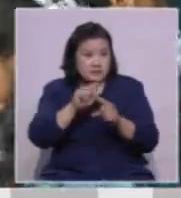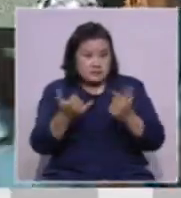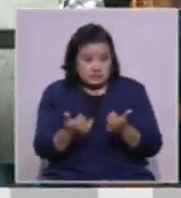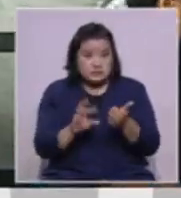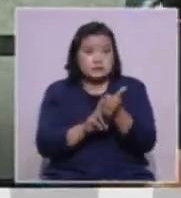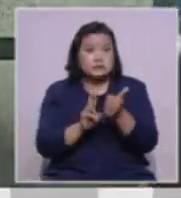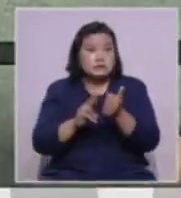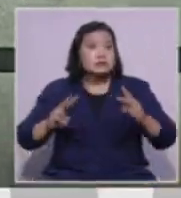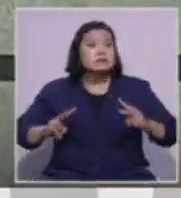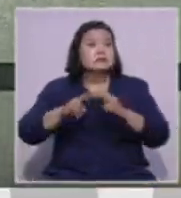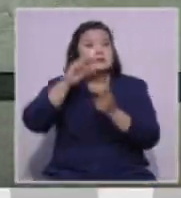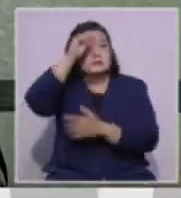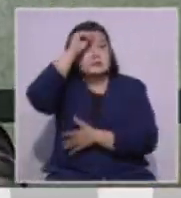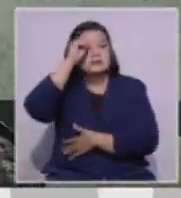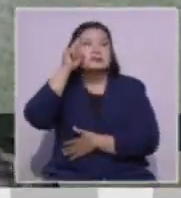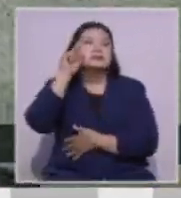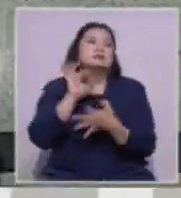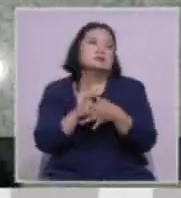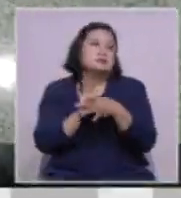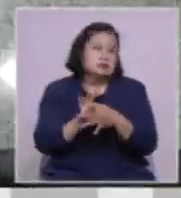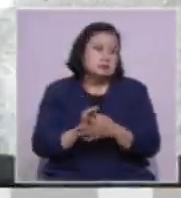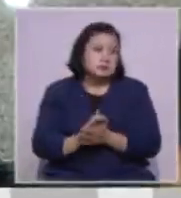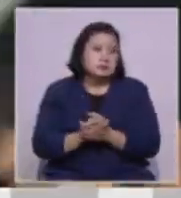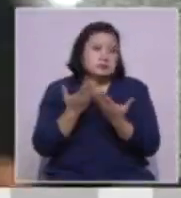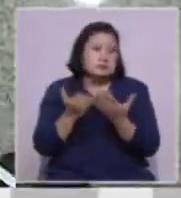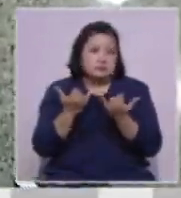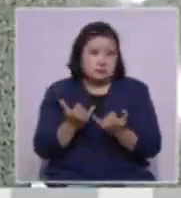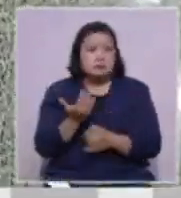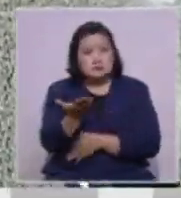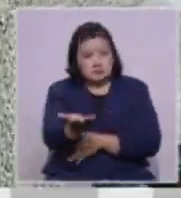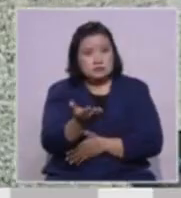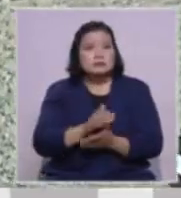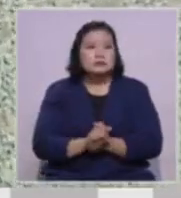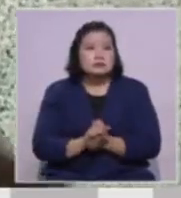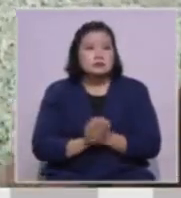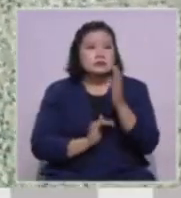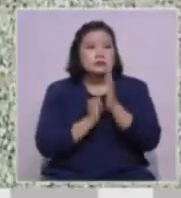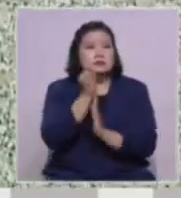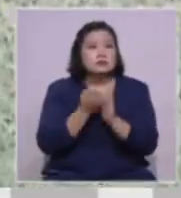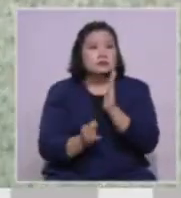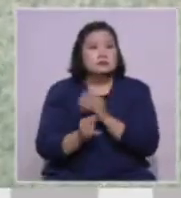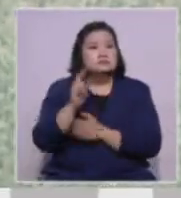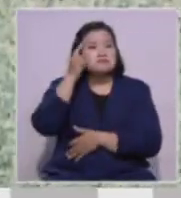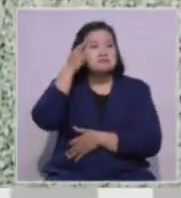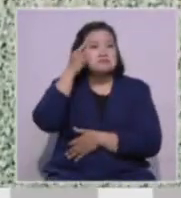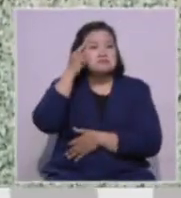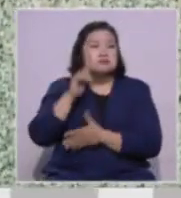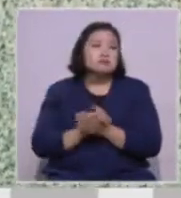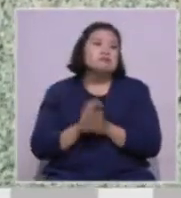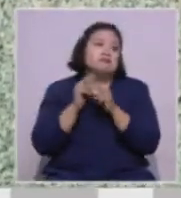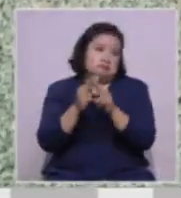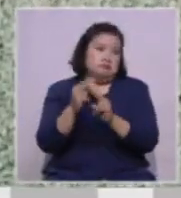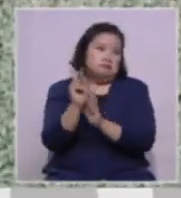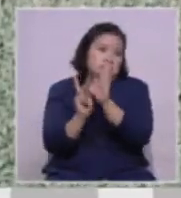าเป็นเรื่องซึ่งเป็นอาการที่น่าเป็นห่วงนะครับในแง่การเมืองก็คุณธรรมนัสจะถูกหรือผิดเนี่ยก็แล้วแต่มุมมองนะครับแล้วแต่ข้อเท็จจริงทางกฎหมายแต่ว่